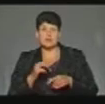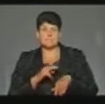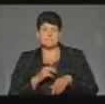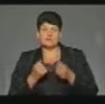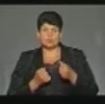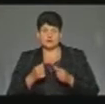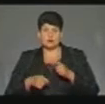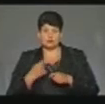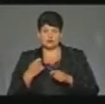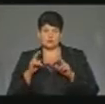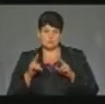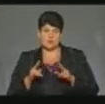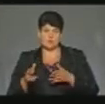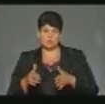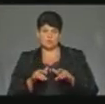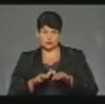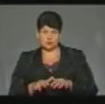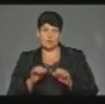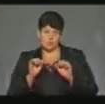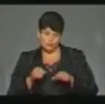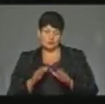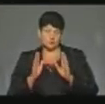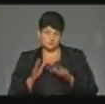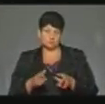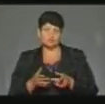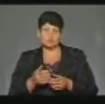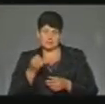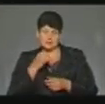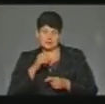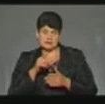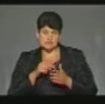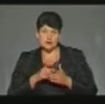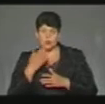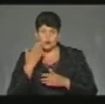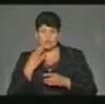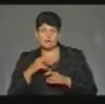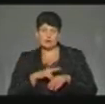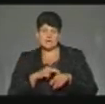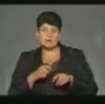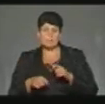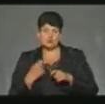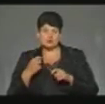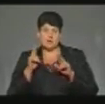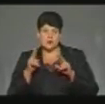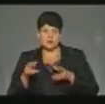порушують правила дорожнього руху? Може бути. Дякую за запитання. Коли поліцейський порушує правила дорожнього руху, в нього